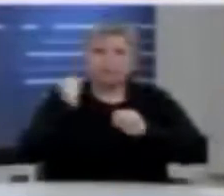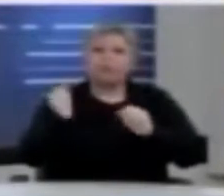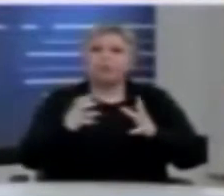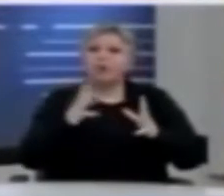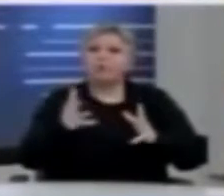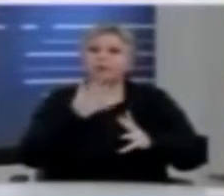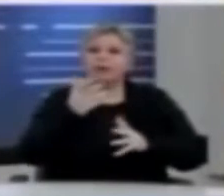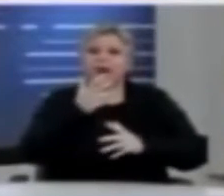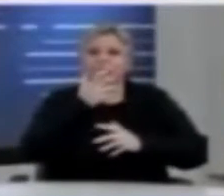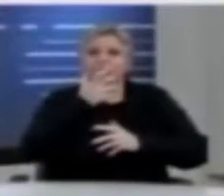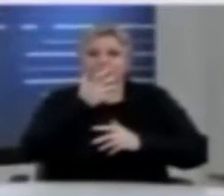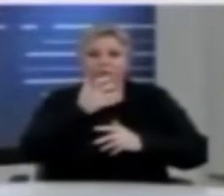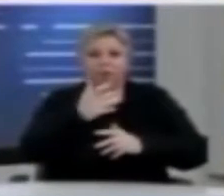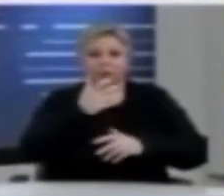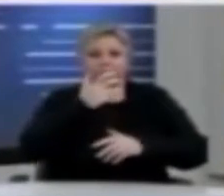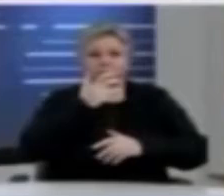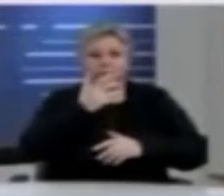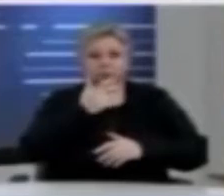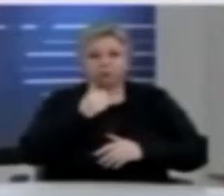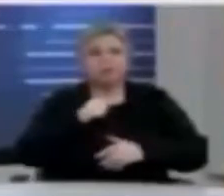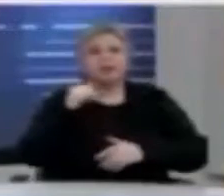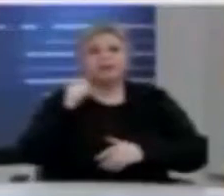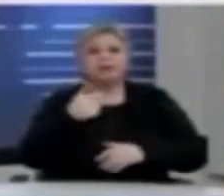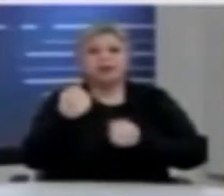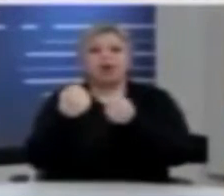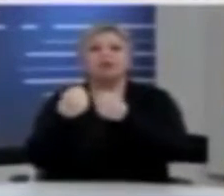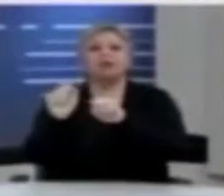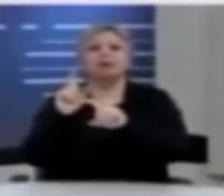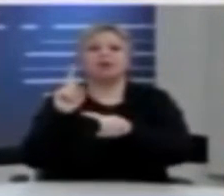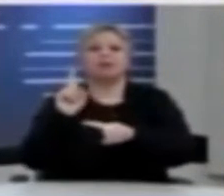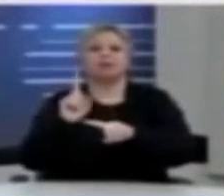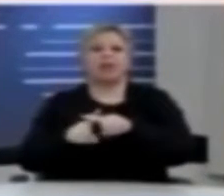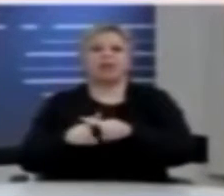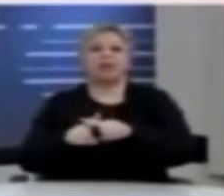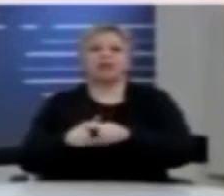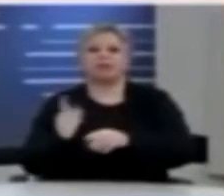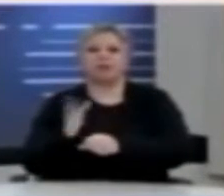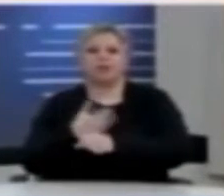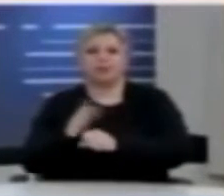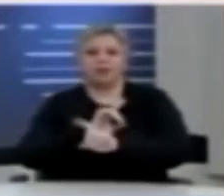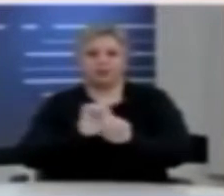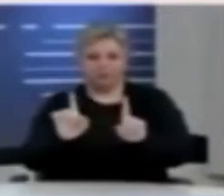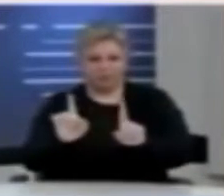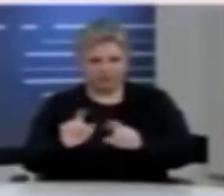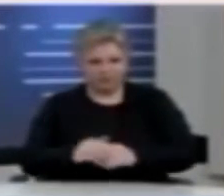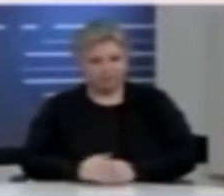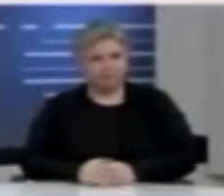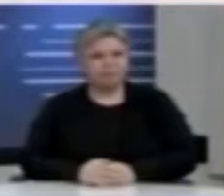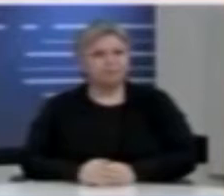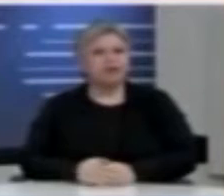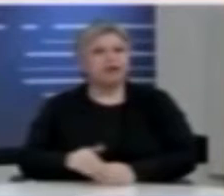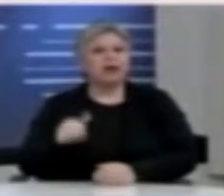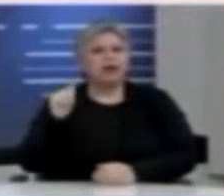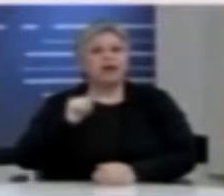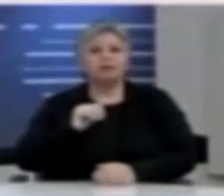αναπνευστήρα, το πολιτικό μόρφωμα των ΑΝΕΛ. Αν είχε ένα κέρδος ο πολίτης,